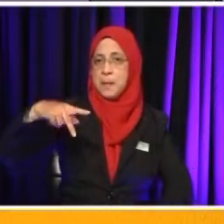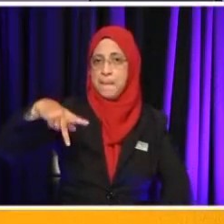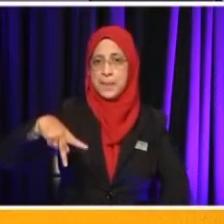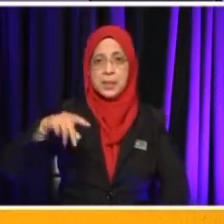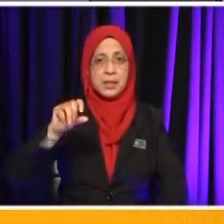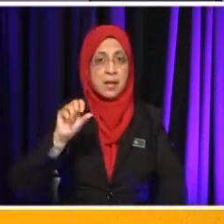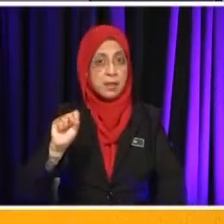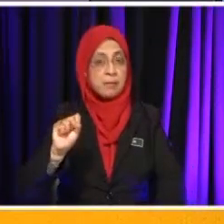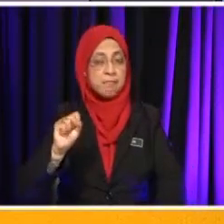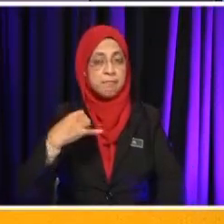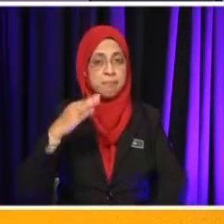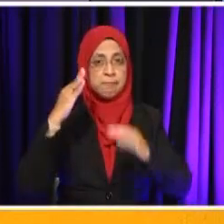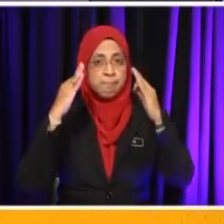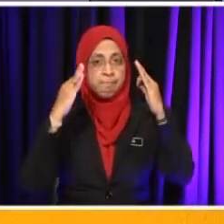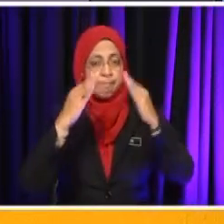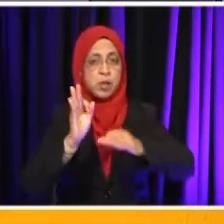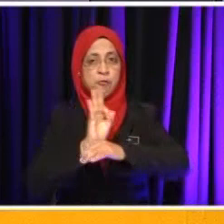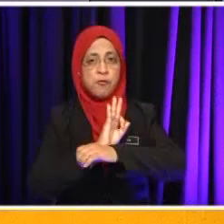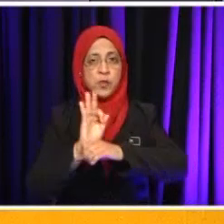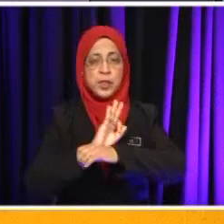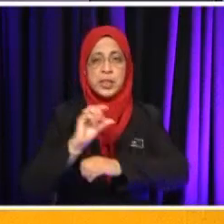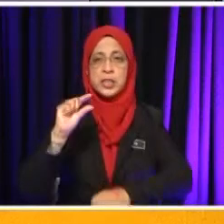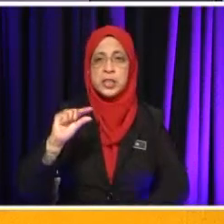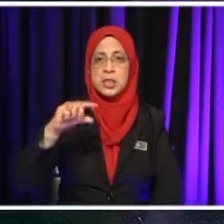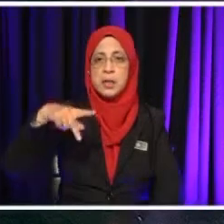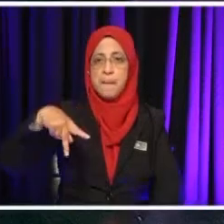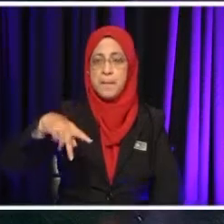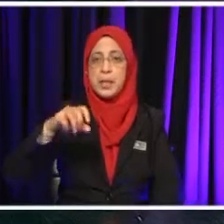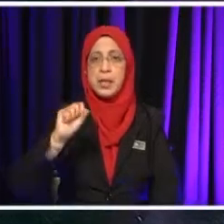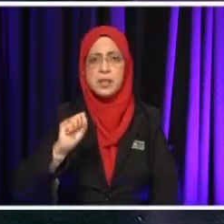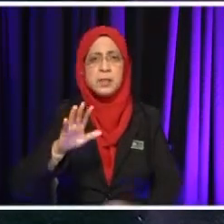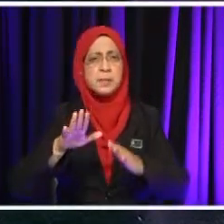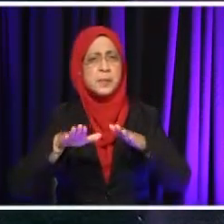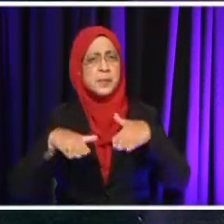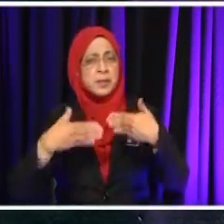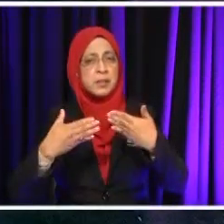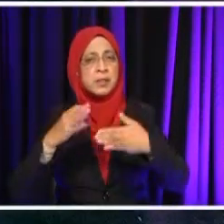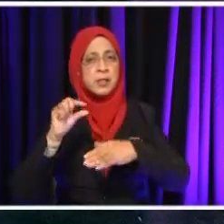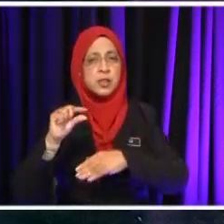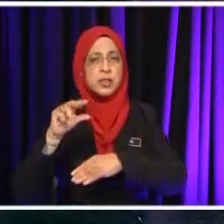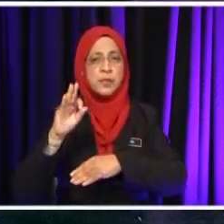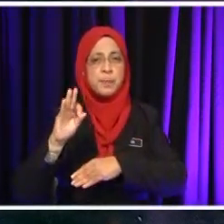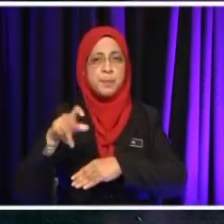kepada fungsi ya GPS Bagaimana GPS itu berfungsi